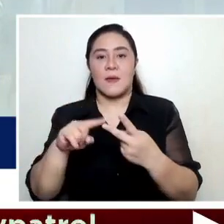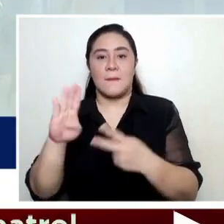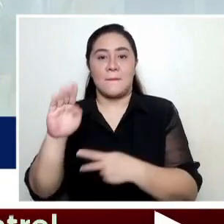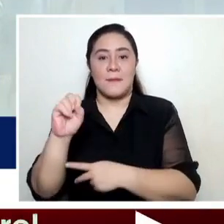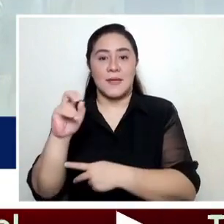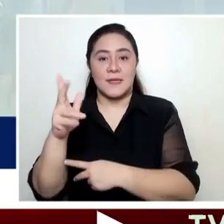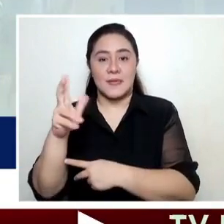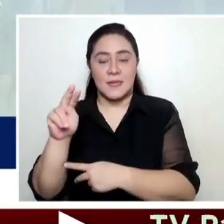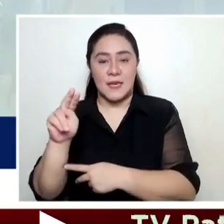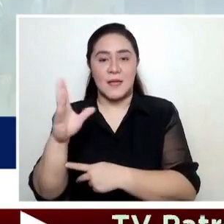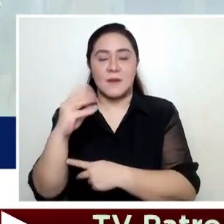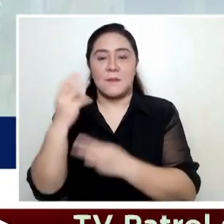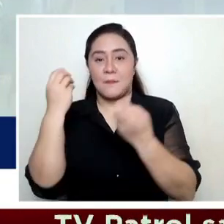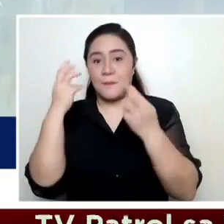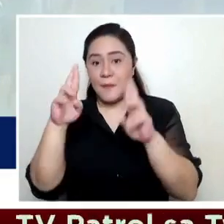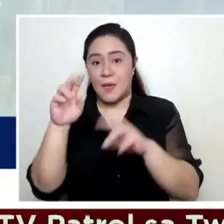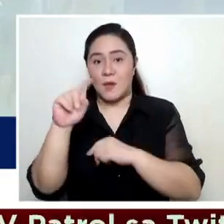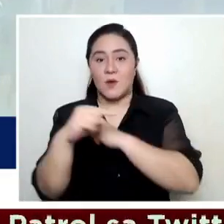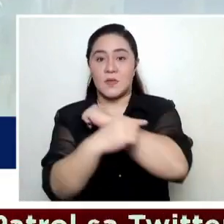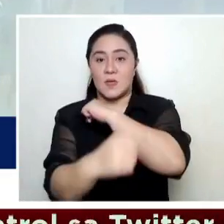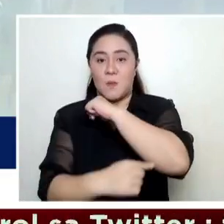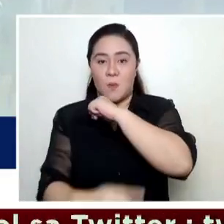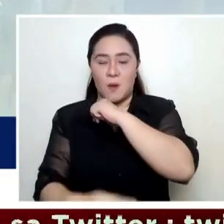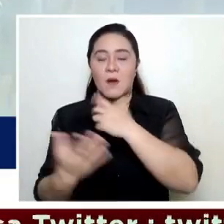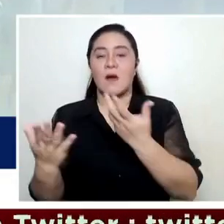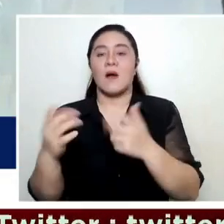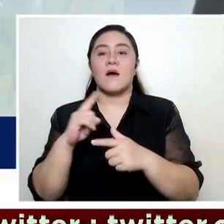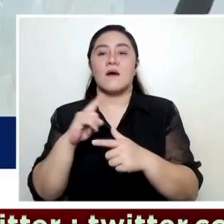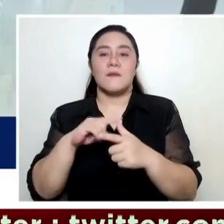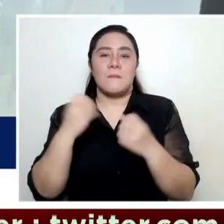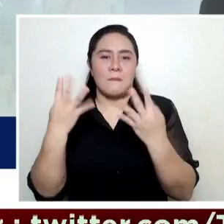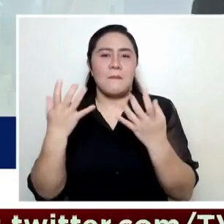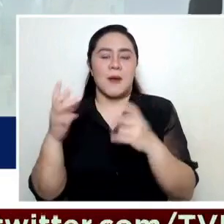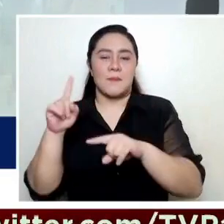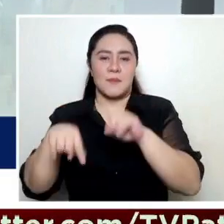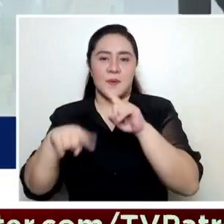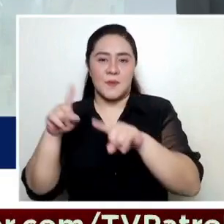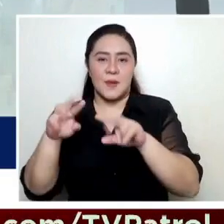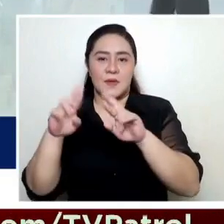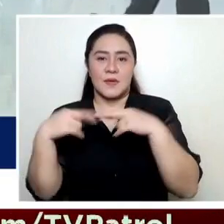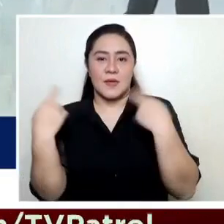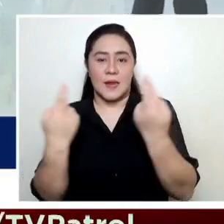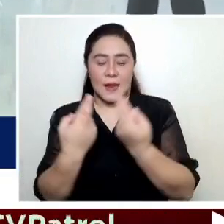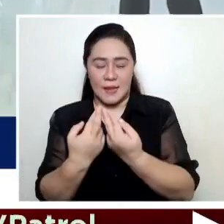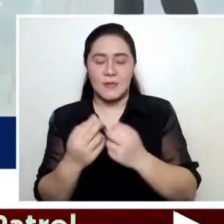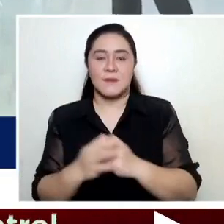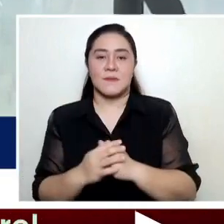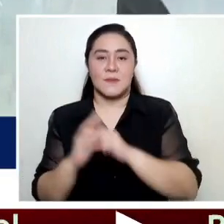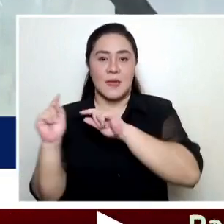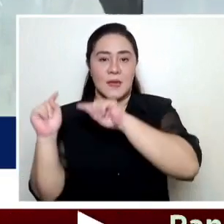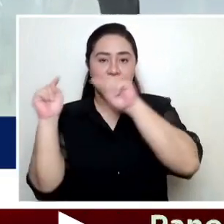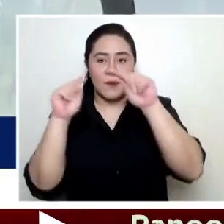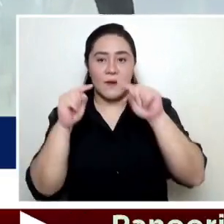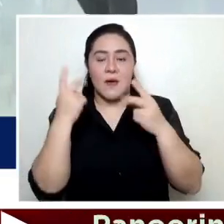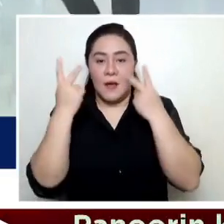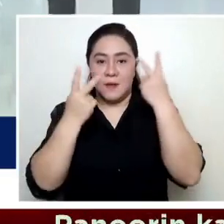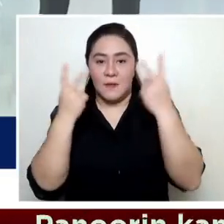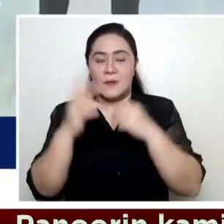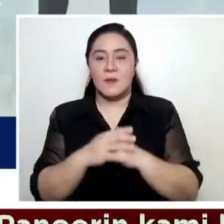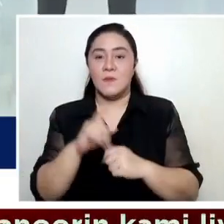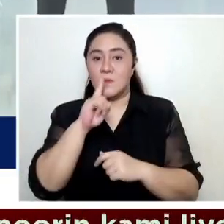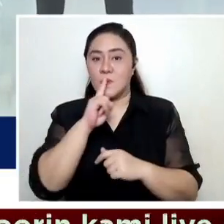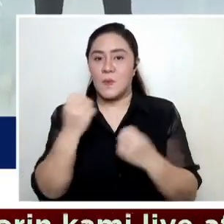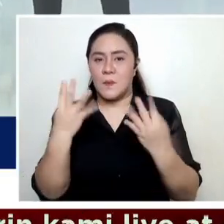rin ang mayor ng Zamboanga. Maraming kaanak at kaibigan ang nagpunta dito. At Bernadette, mararamdaman mo talaga ang lungkot nila at